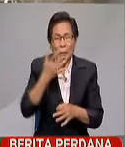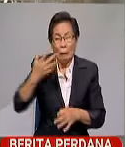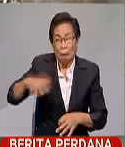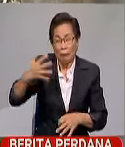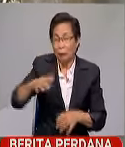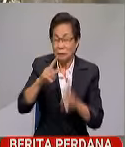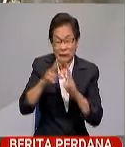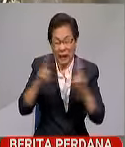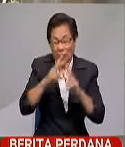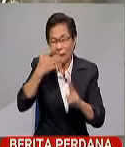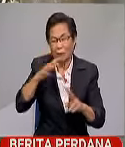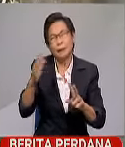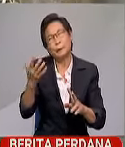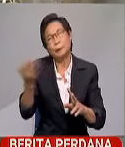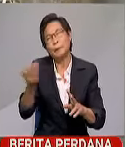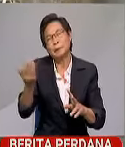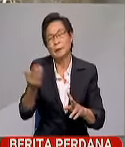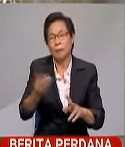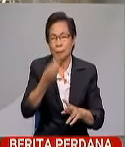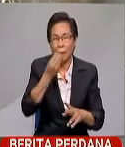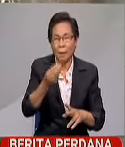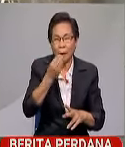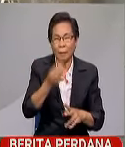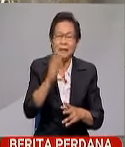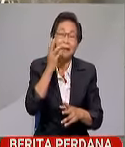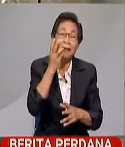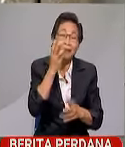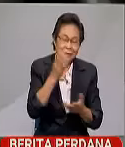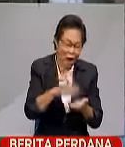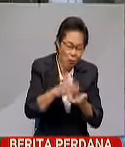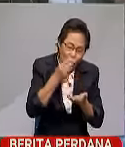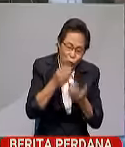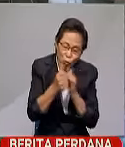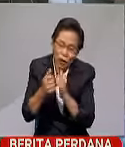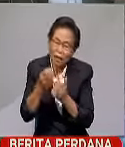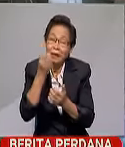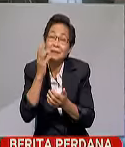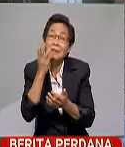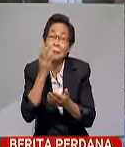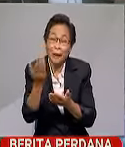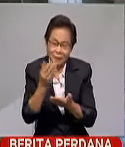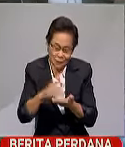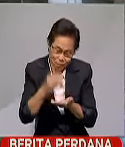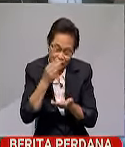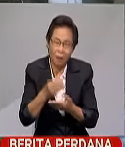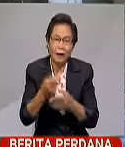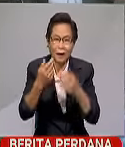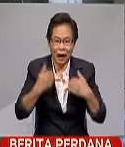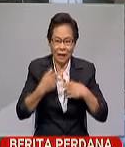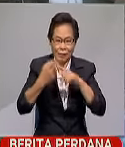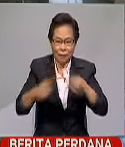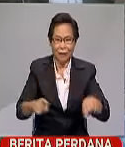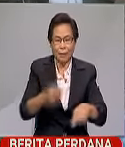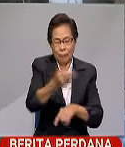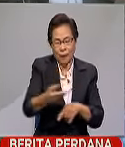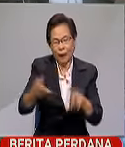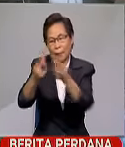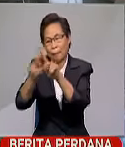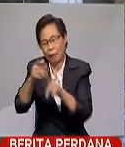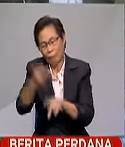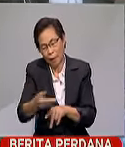terlalu pedas. Paling simple makan sama nasi kosong tu yang orang paling suka. Ya macam ada perbezaan lah. Hari ini produk kampung kan,